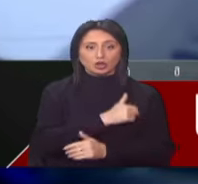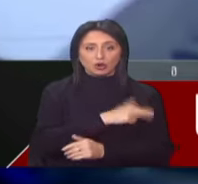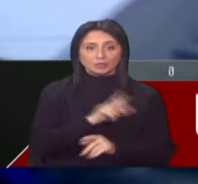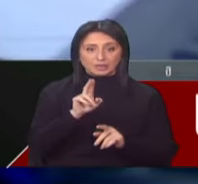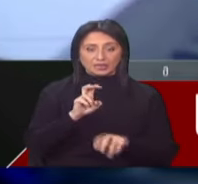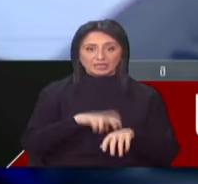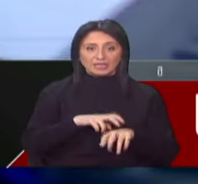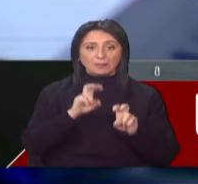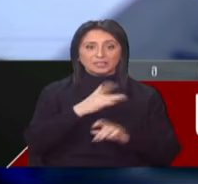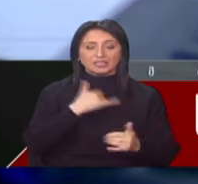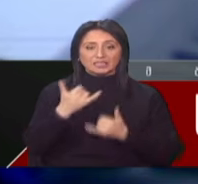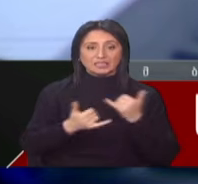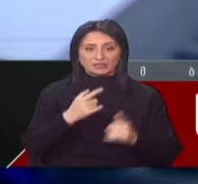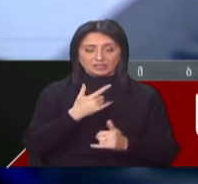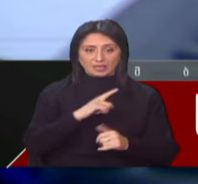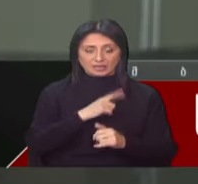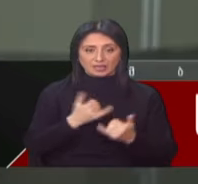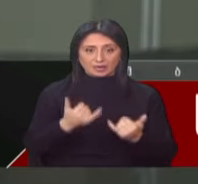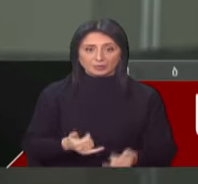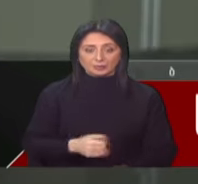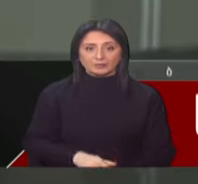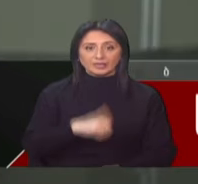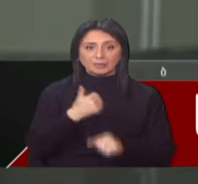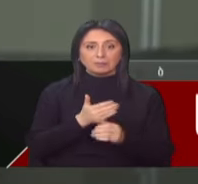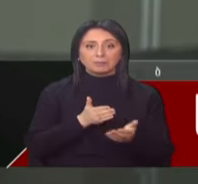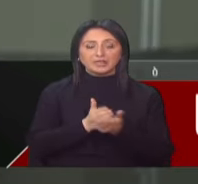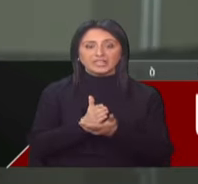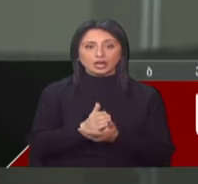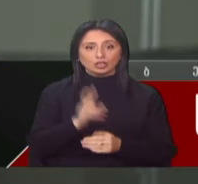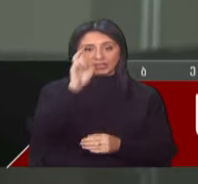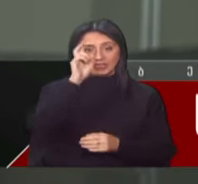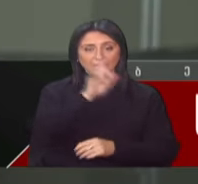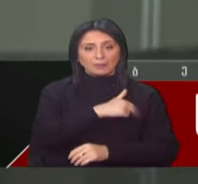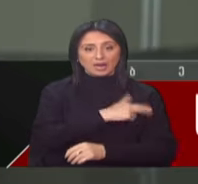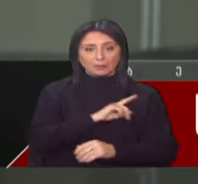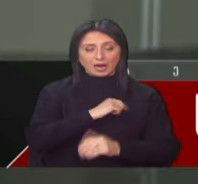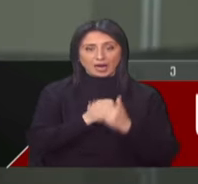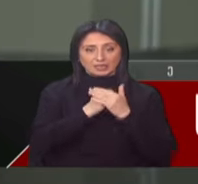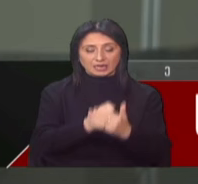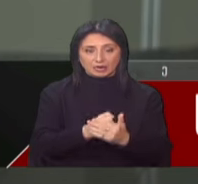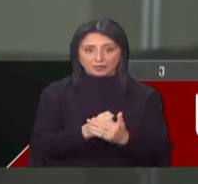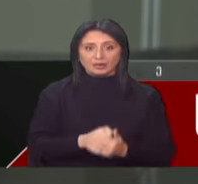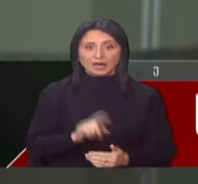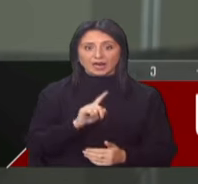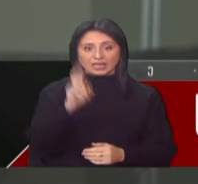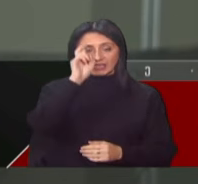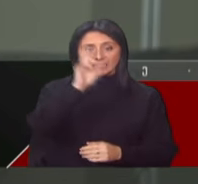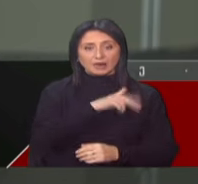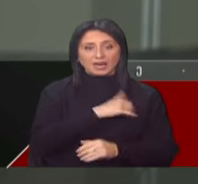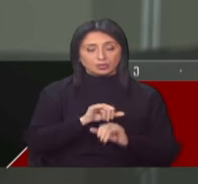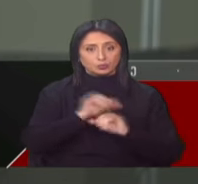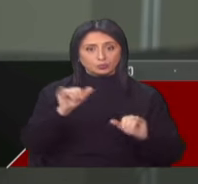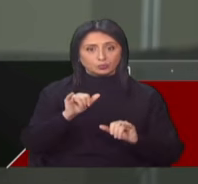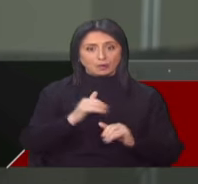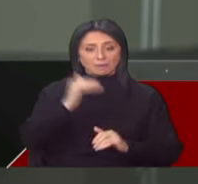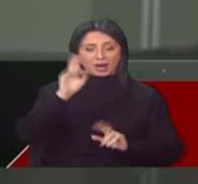და სამედიცინო სერვისების გაძლიერება. Prioritatea არის მიჩნეული სახელმწიფო კლინიკების გაძლიერება, რათა სახელმწიფო კლინიკებმა